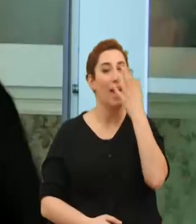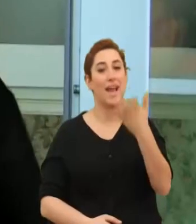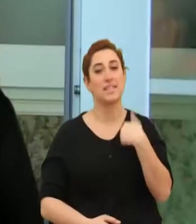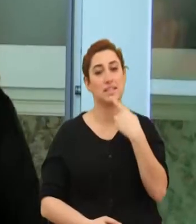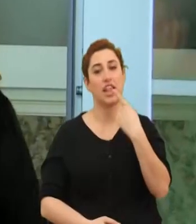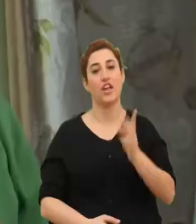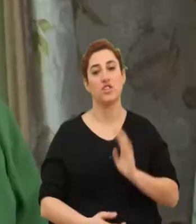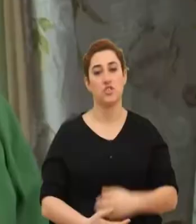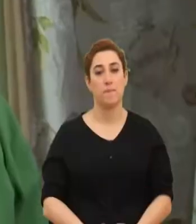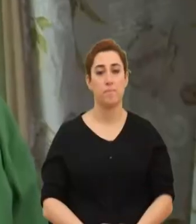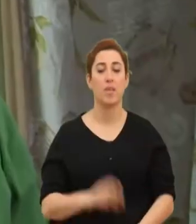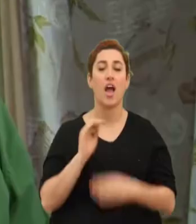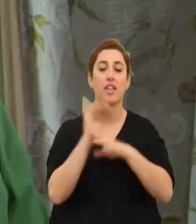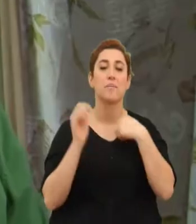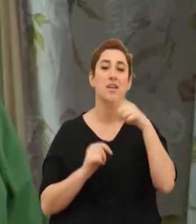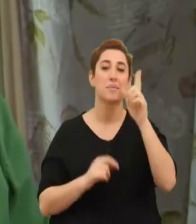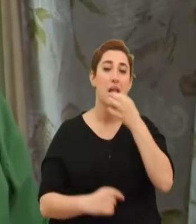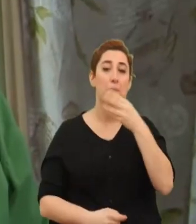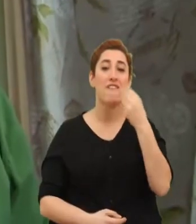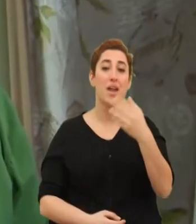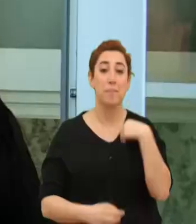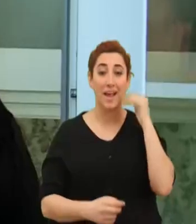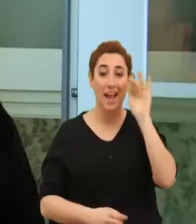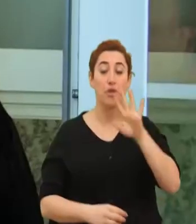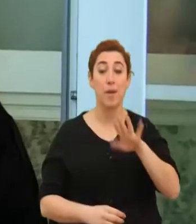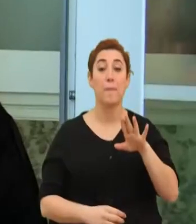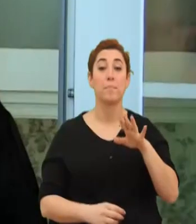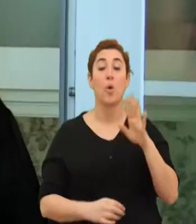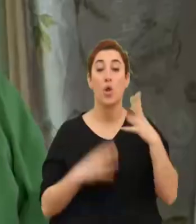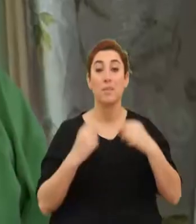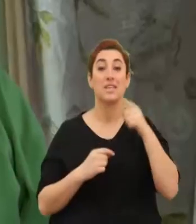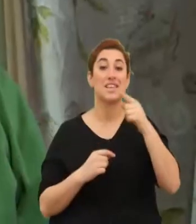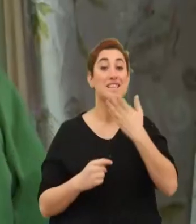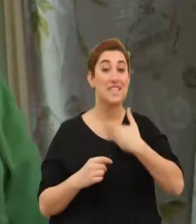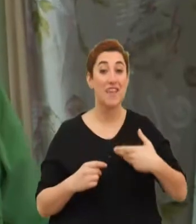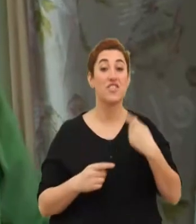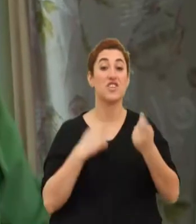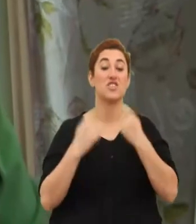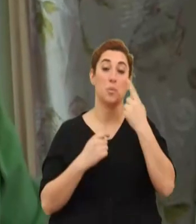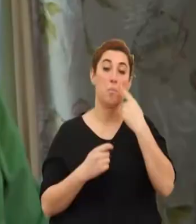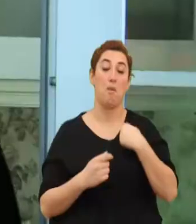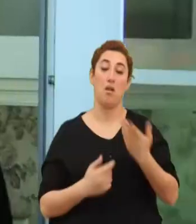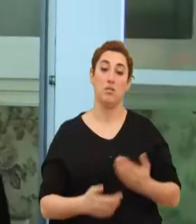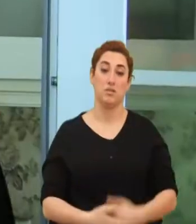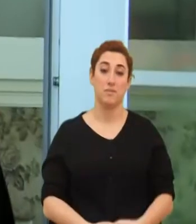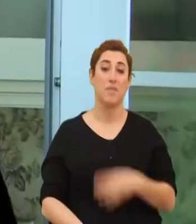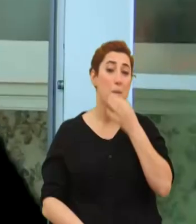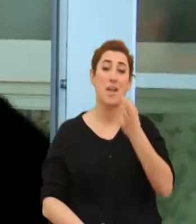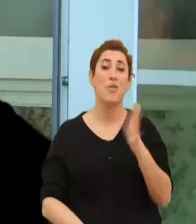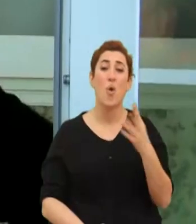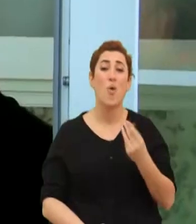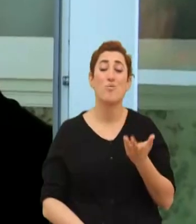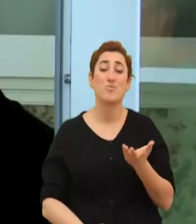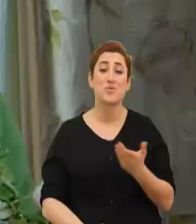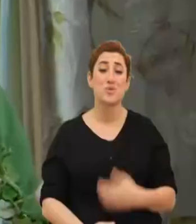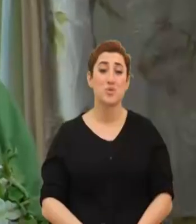gelsin diyeceğim yani. Hayatım, ben sana bir haber vermeye geleyim. Hem de beleş, senin seyrediğin şeba Allah aşkına ya. Habermiş, ne haberi